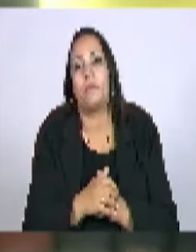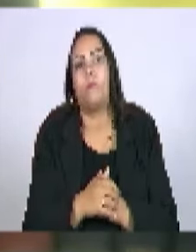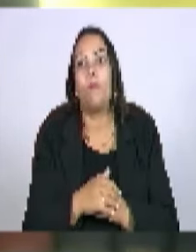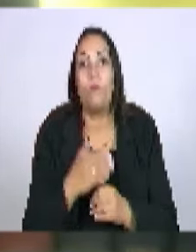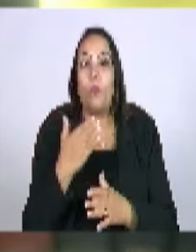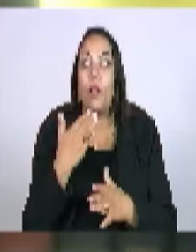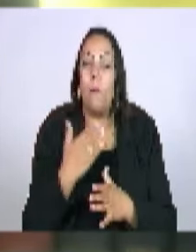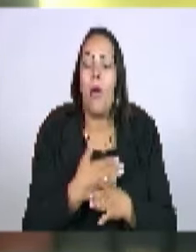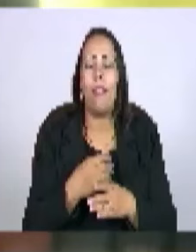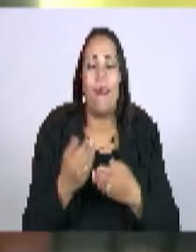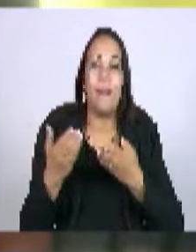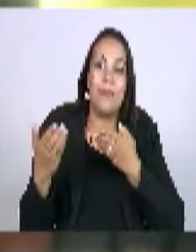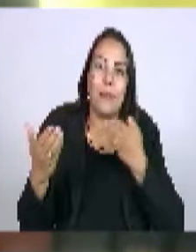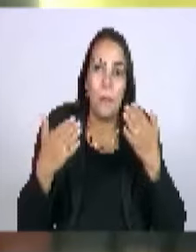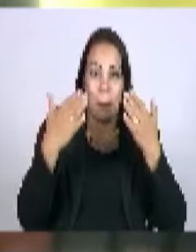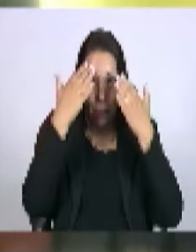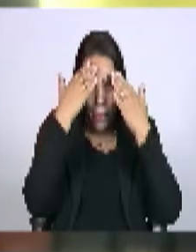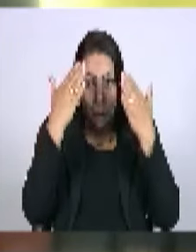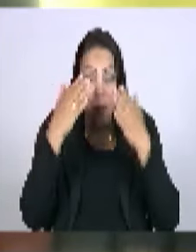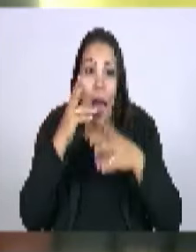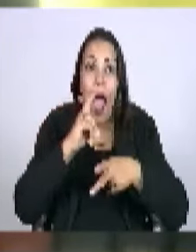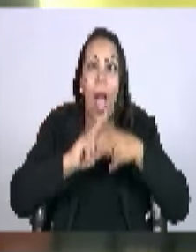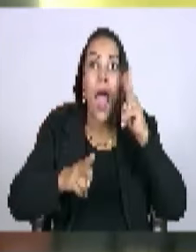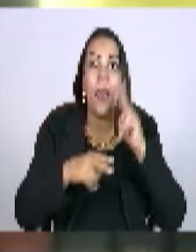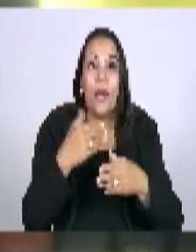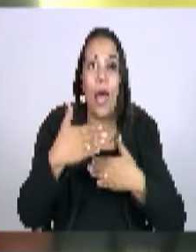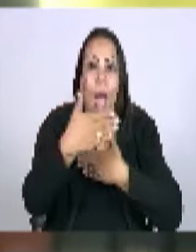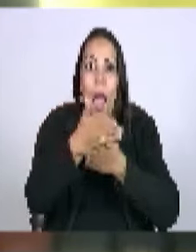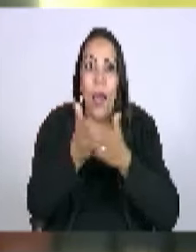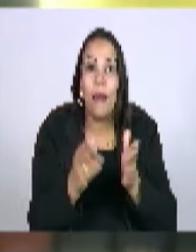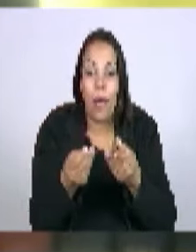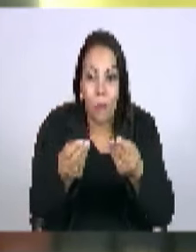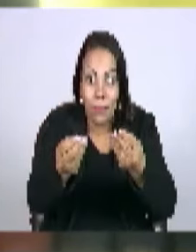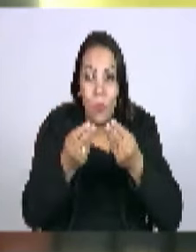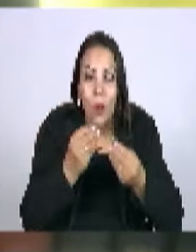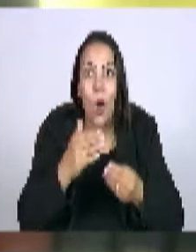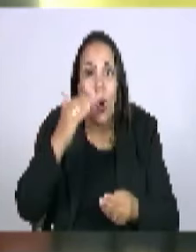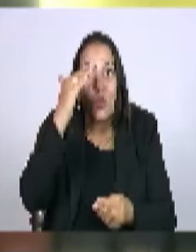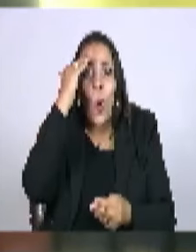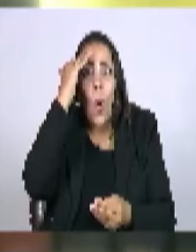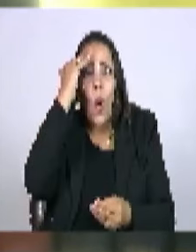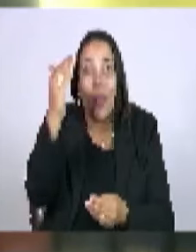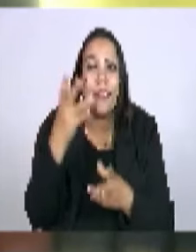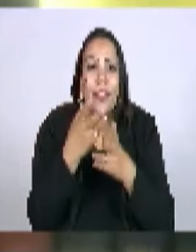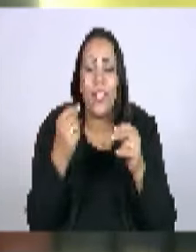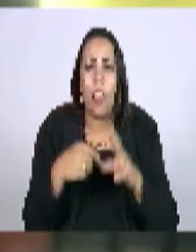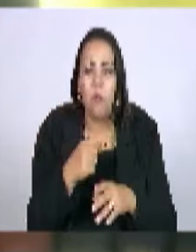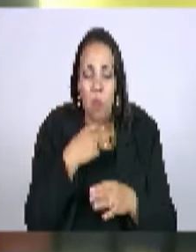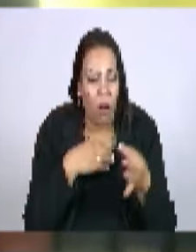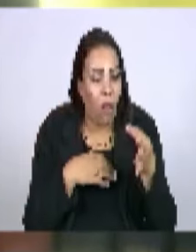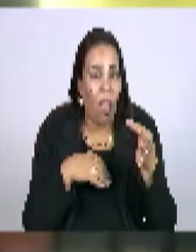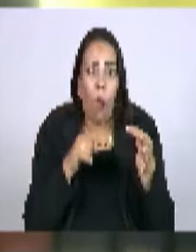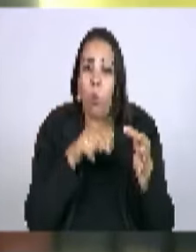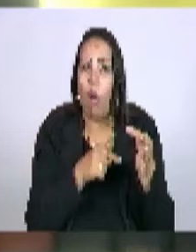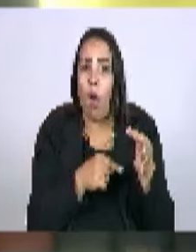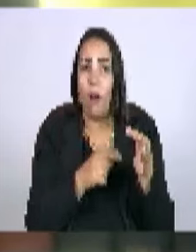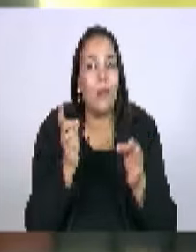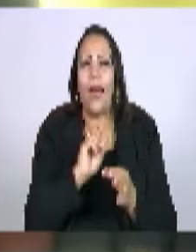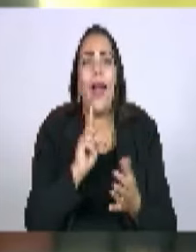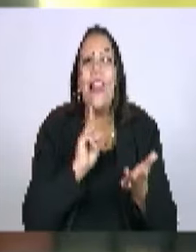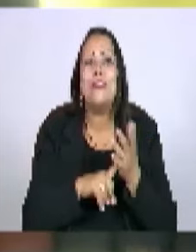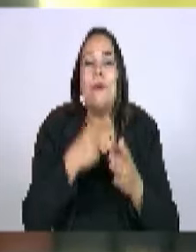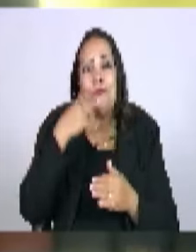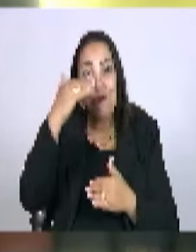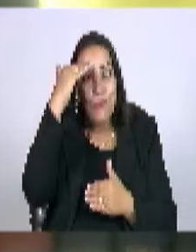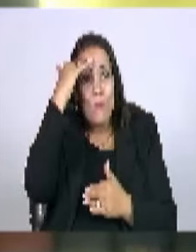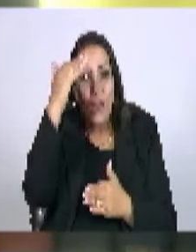استقبل بترحاب اي هديه جايه منه يعني بلاش اكسفه حتى لو كانت هديه بسيطه وانا عارف ان هي رخيصه وعارف ان هي